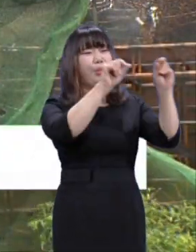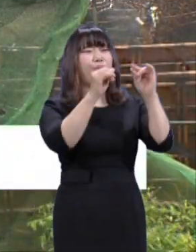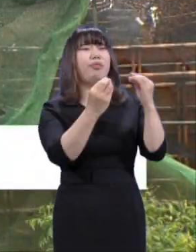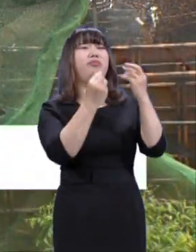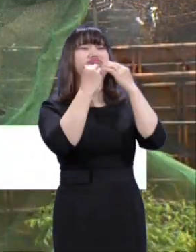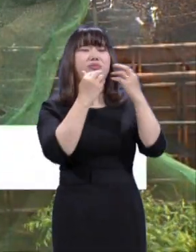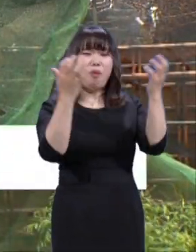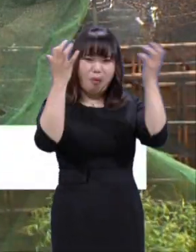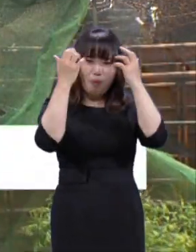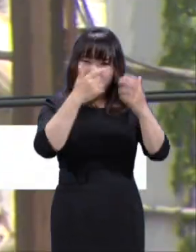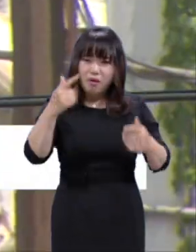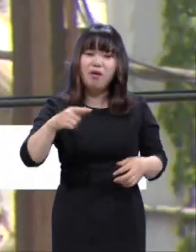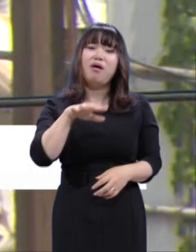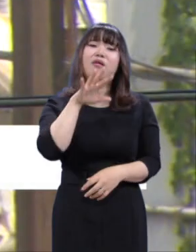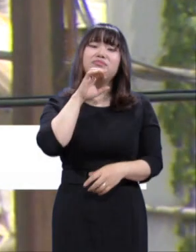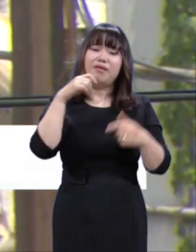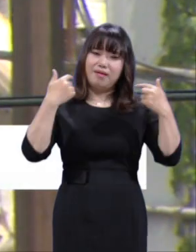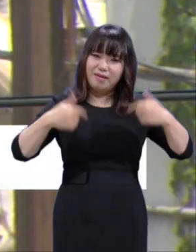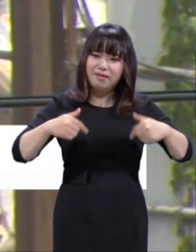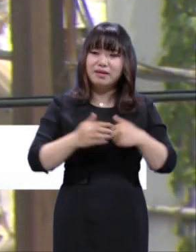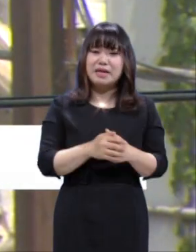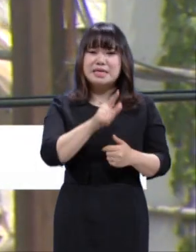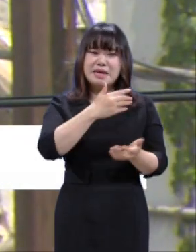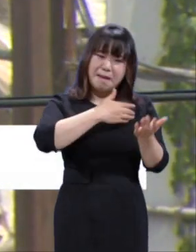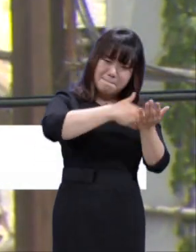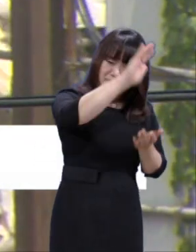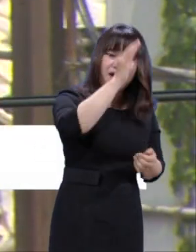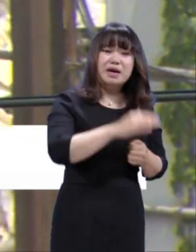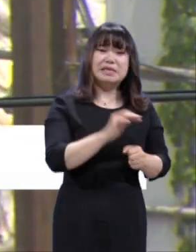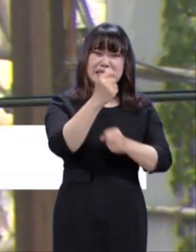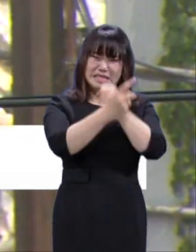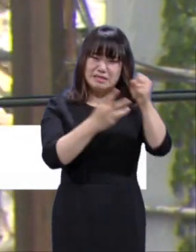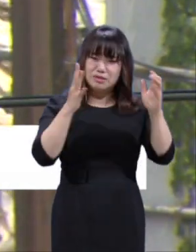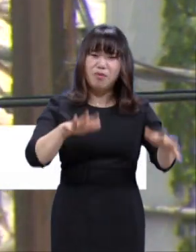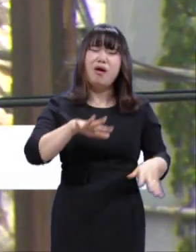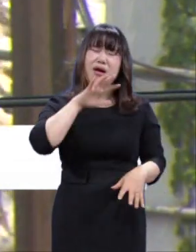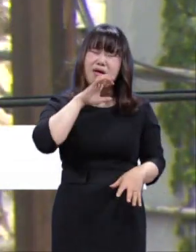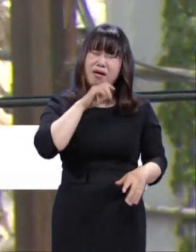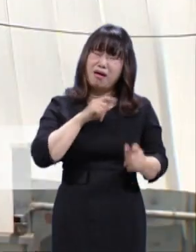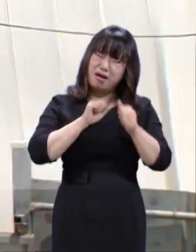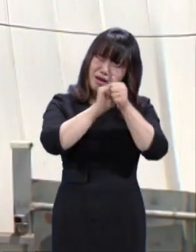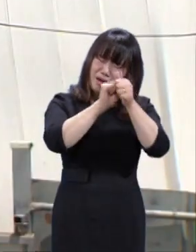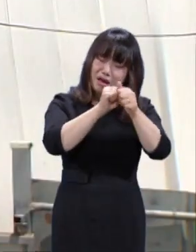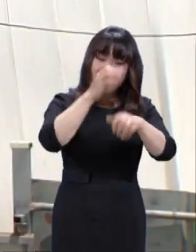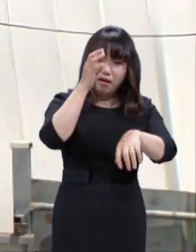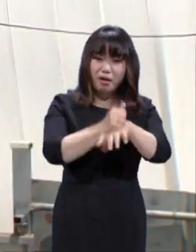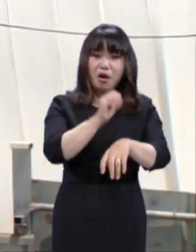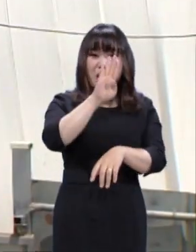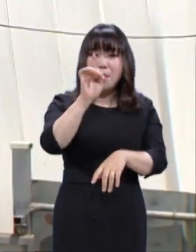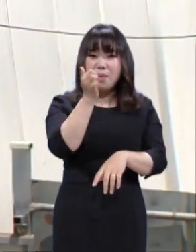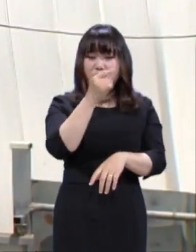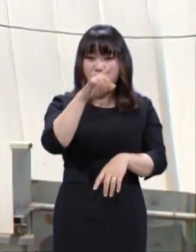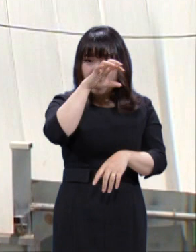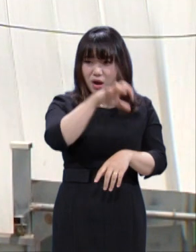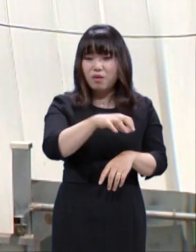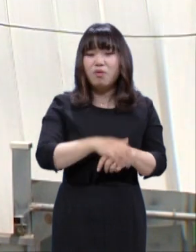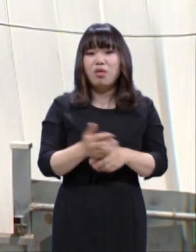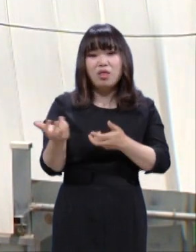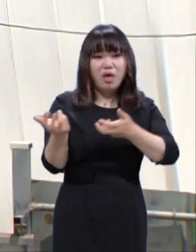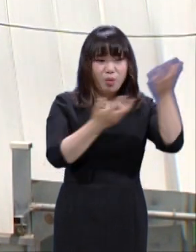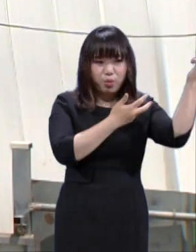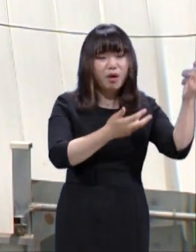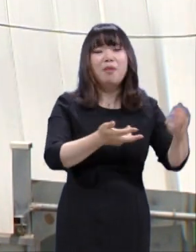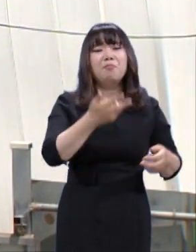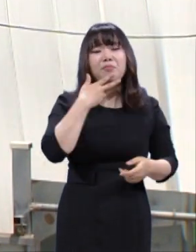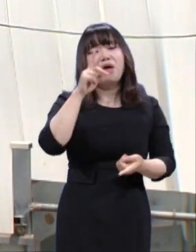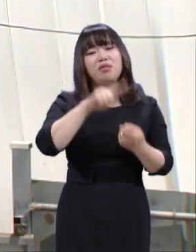피해를 호소하고 있습니다. 옮겨달라 십수년째 요구하고 있지만 방화동 건배장 문제는 아직